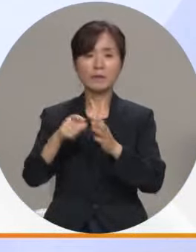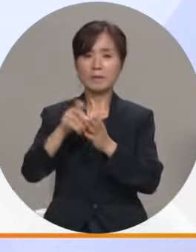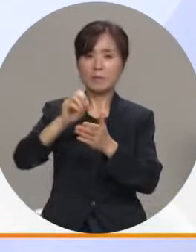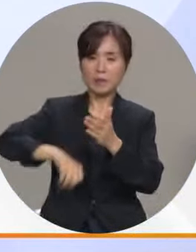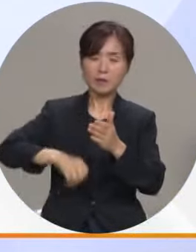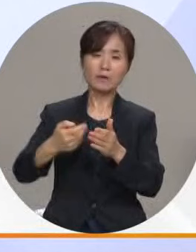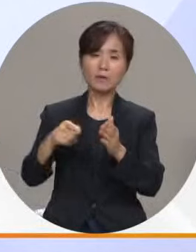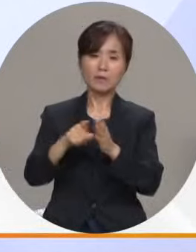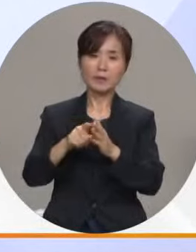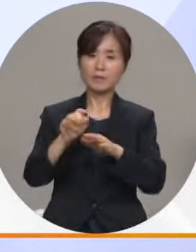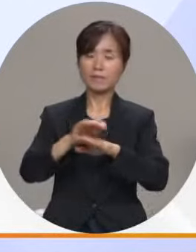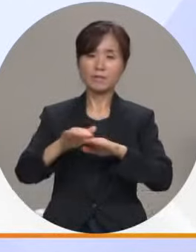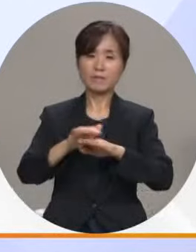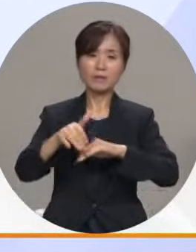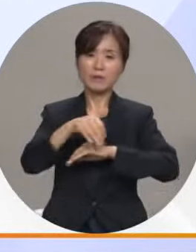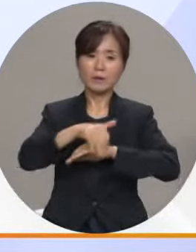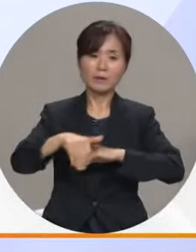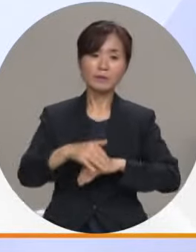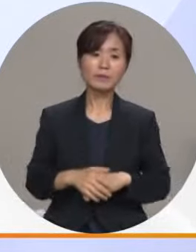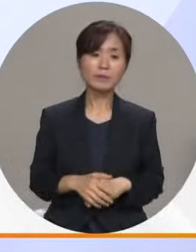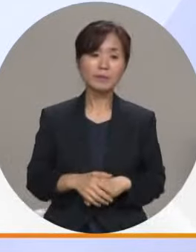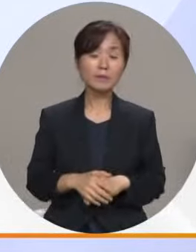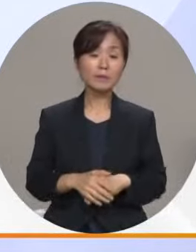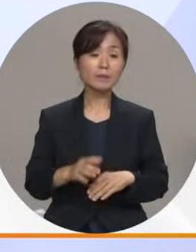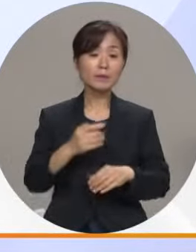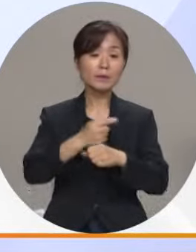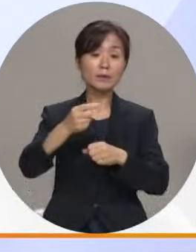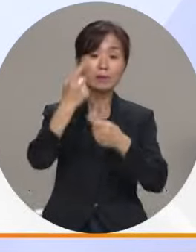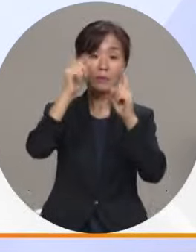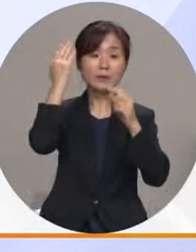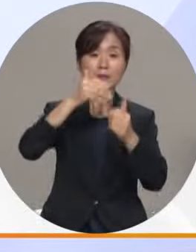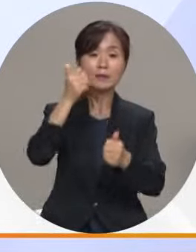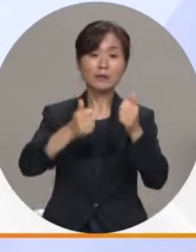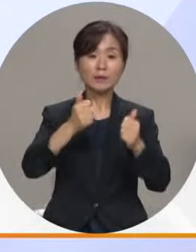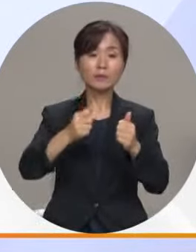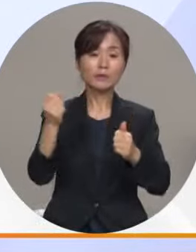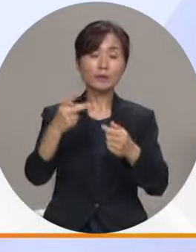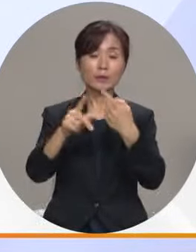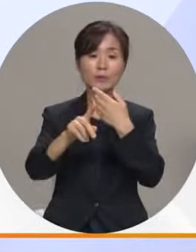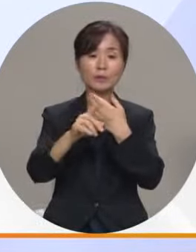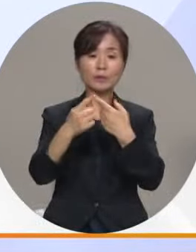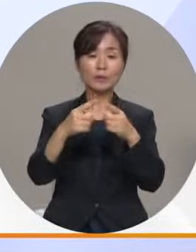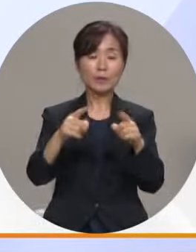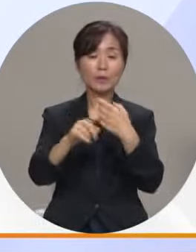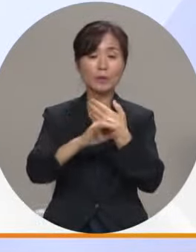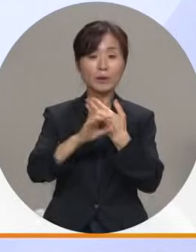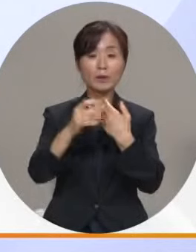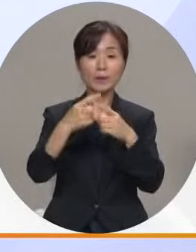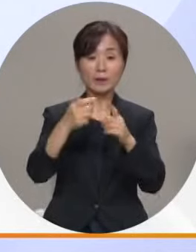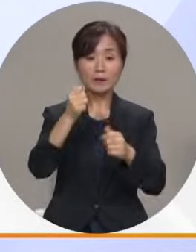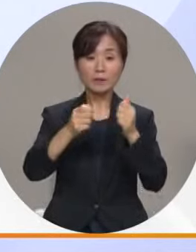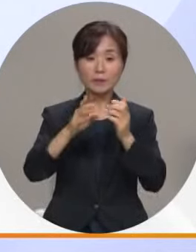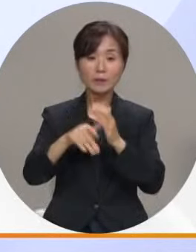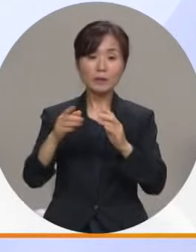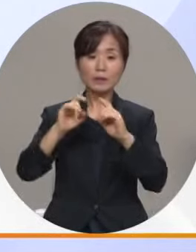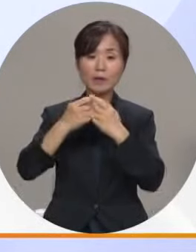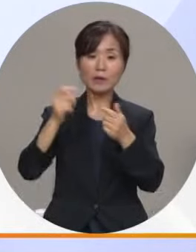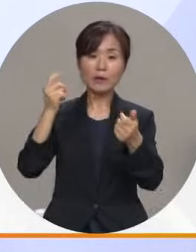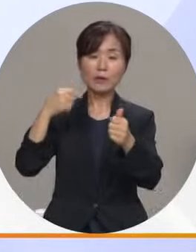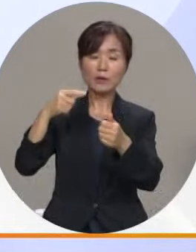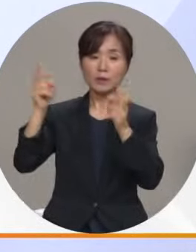사교육업체의 문항을 판매한 자의 출제 참여를 원천적으로 배제하기 위한 제도 개선 방안을